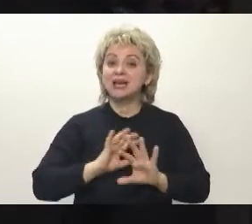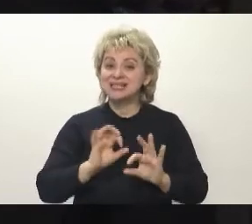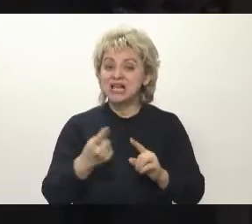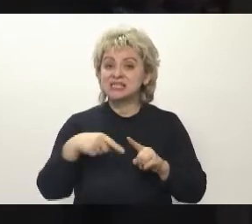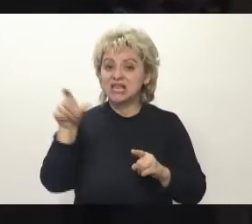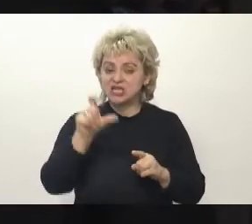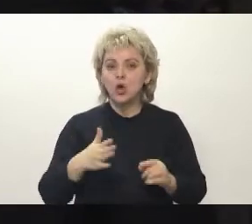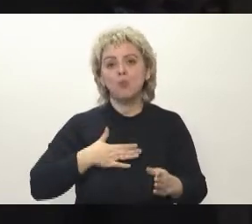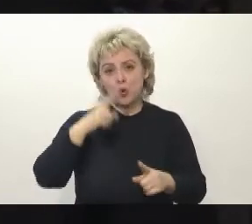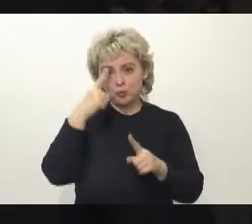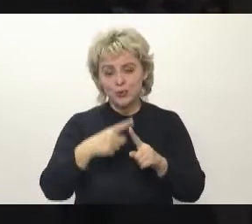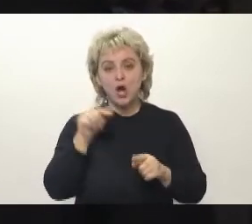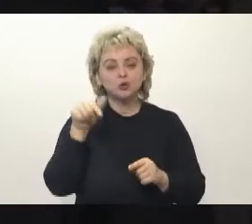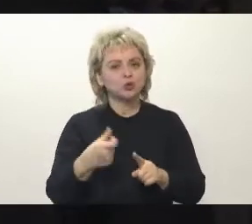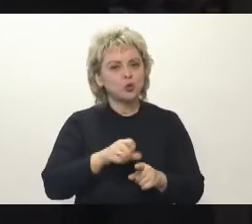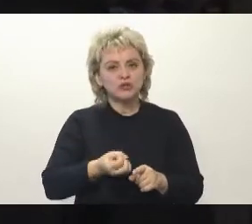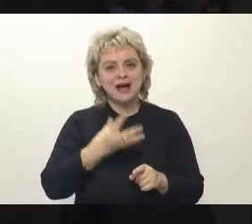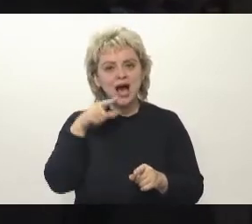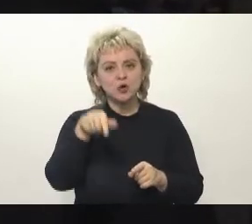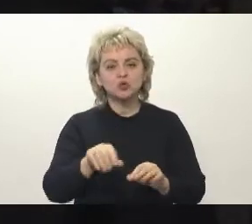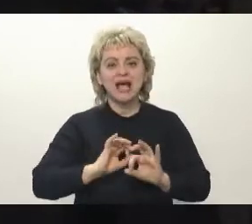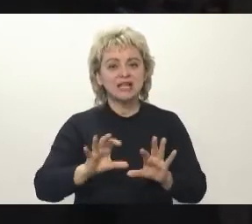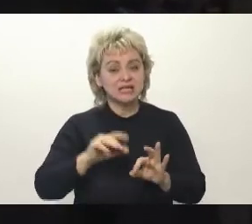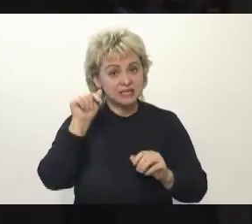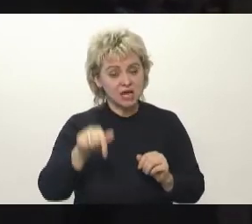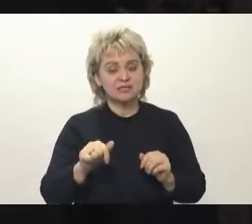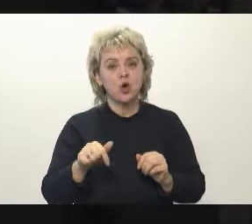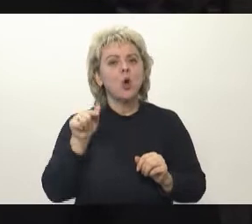бит, это мой брат. У него очень хорошая аналитика.